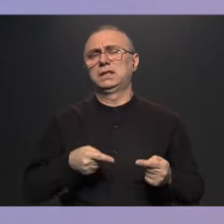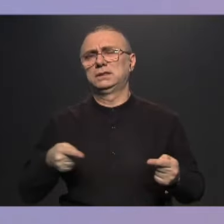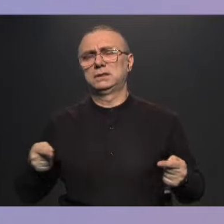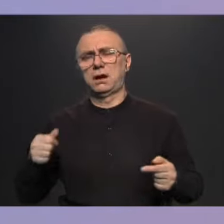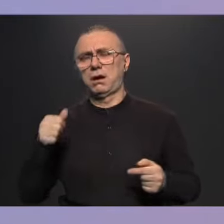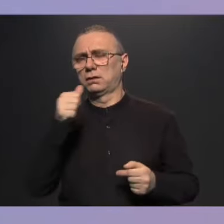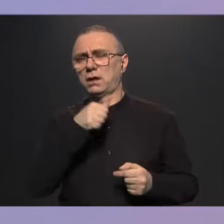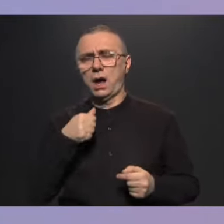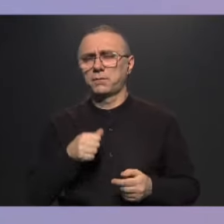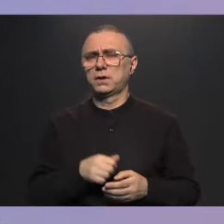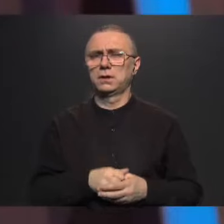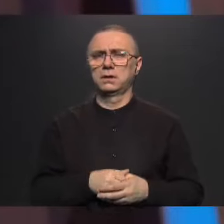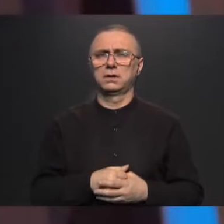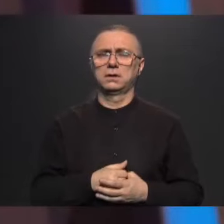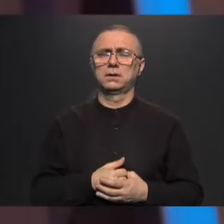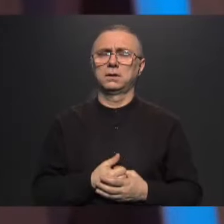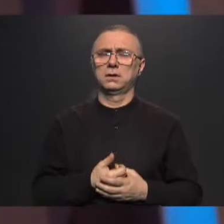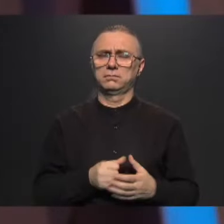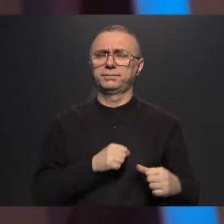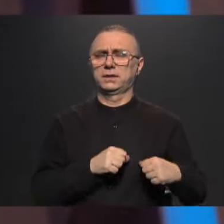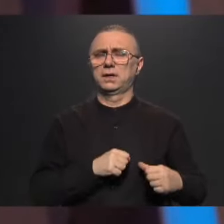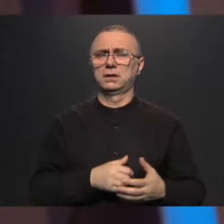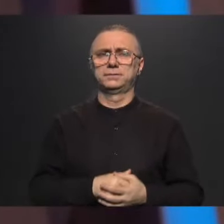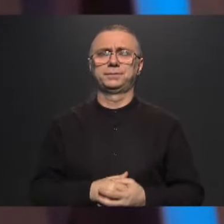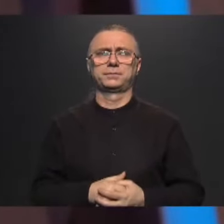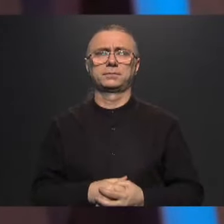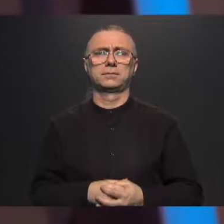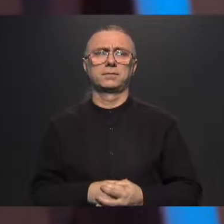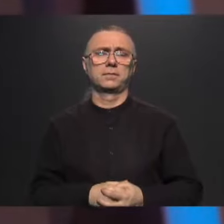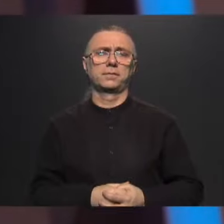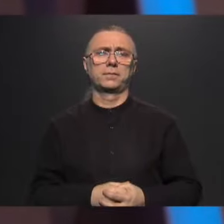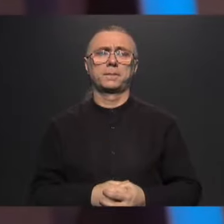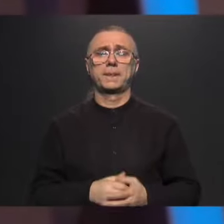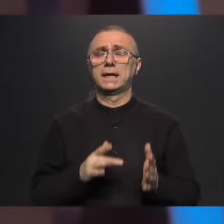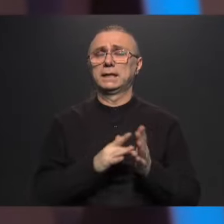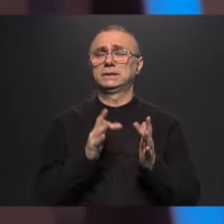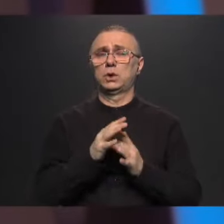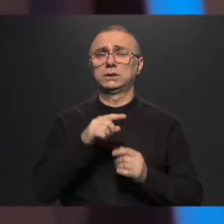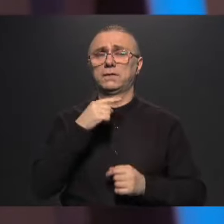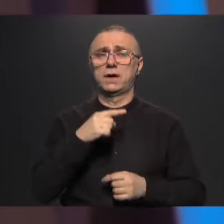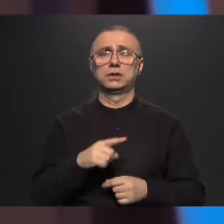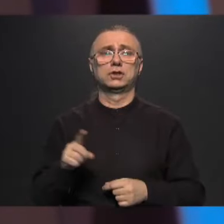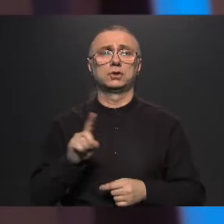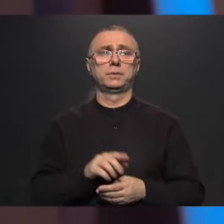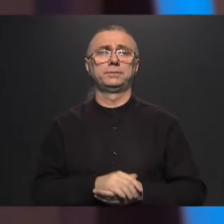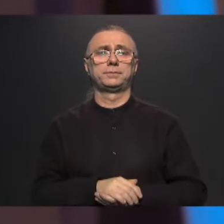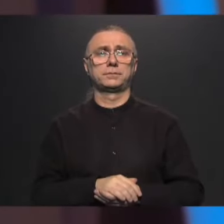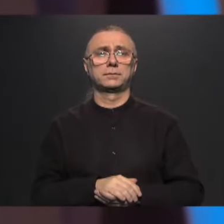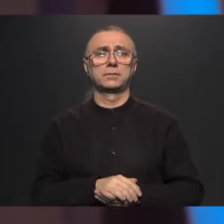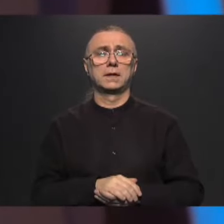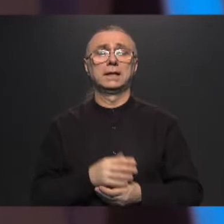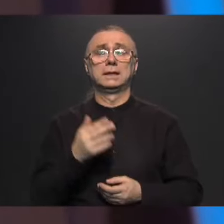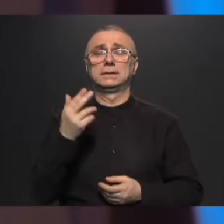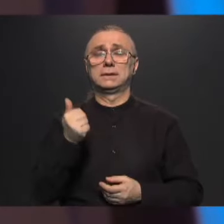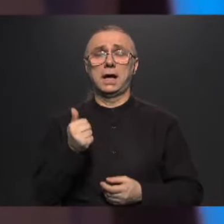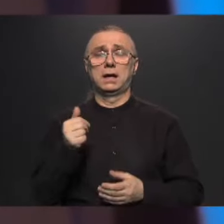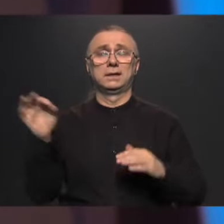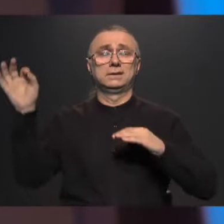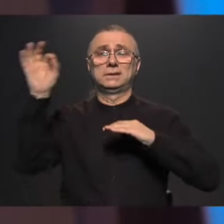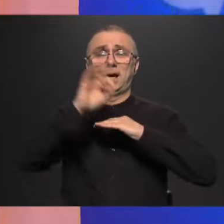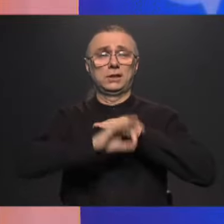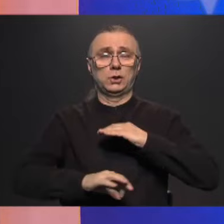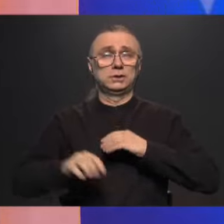но это не будет не в полной мере работать. Потому что Христос говорит, что да не зайдет солнце во гневе вашем. И